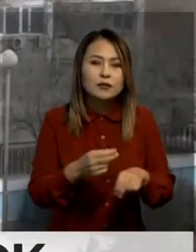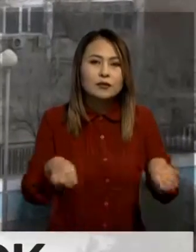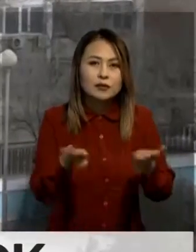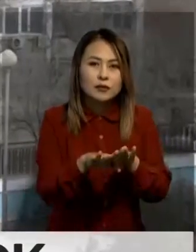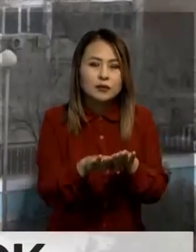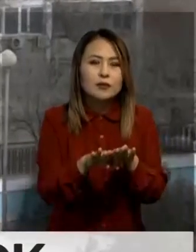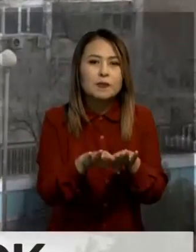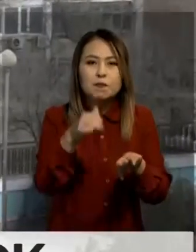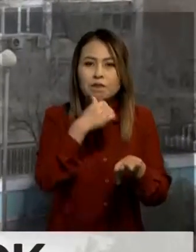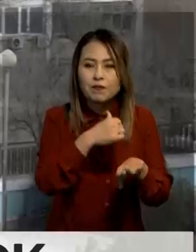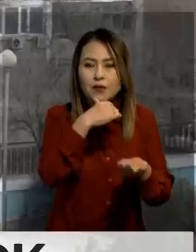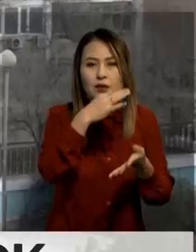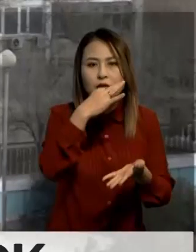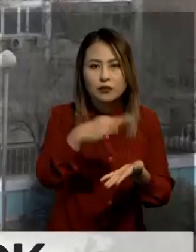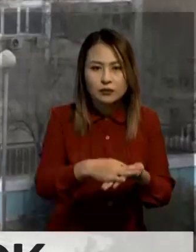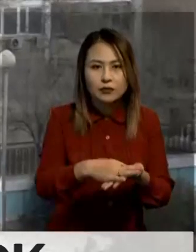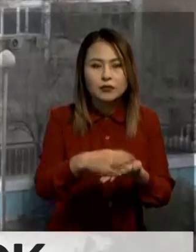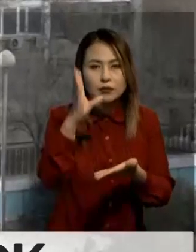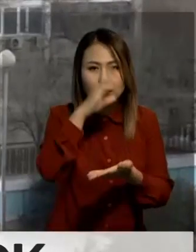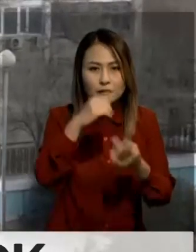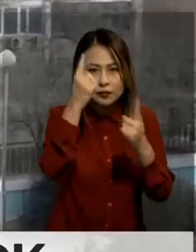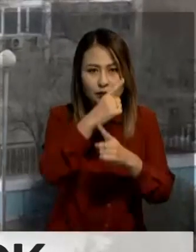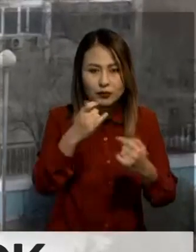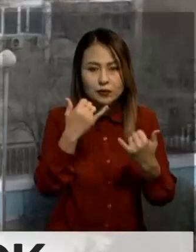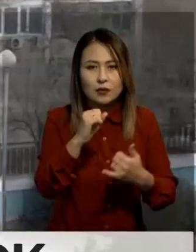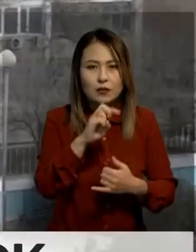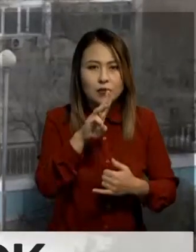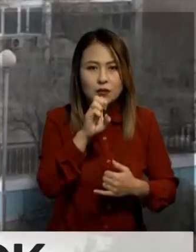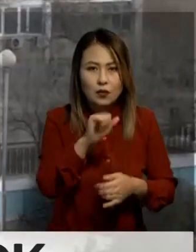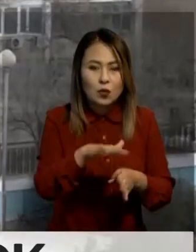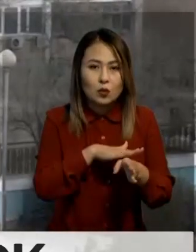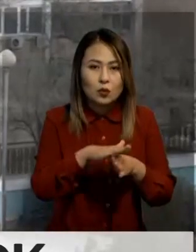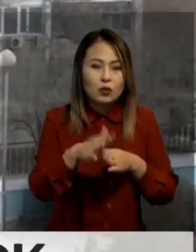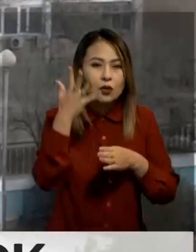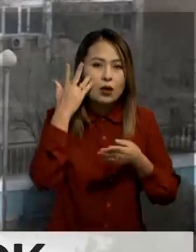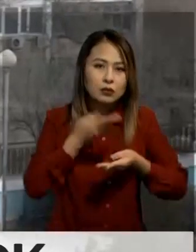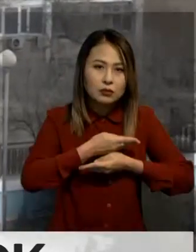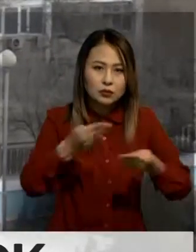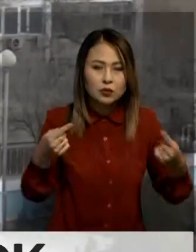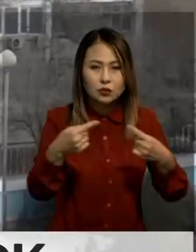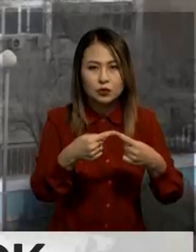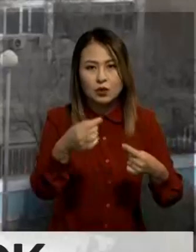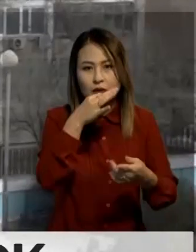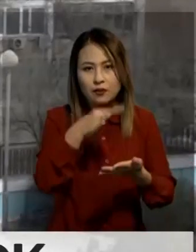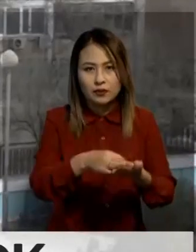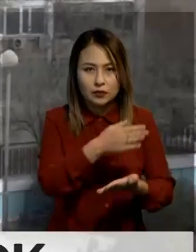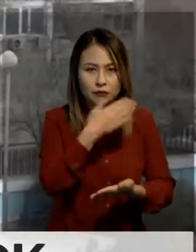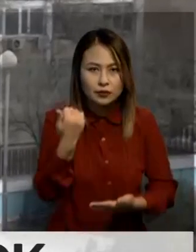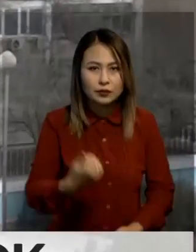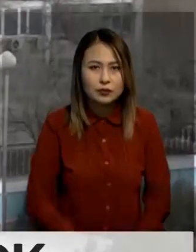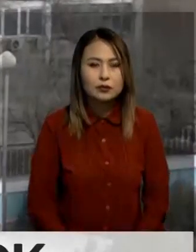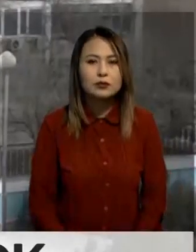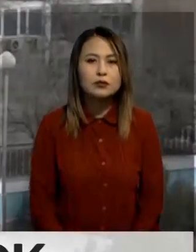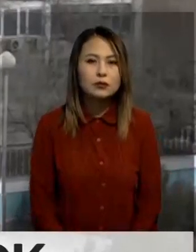органдар жұмысын сынға алып, жауаптыларға сөгіс жариялады. Бірақ Ақтауға ыстық су толық көлемде қашан берілетін жайлы сұрақ әзірге жауапсыз күйде қалып